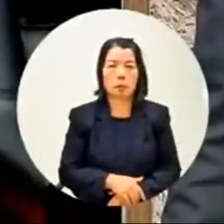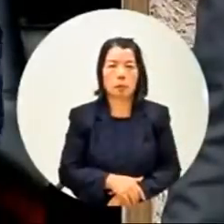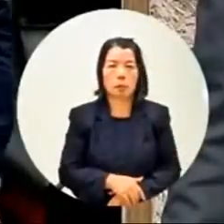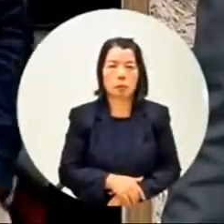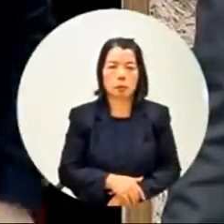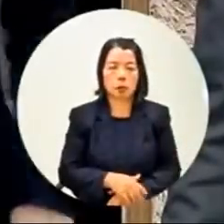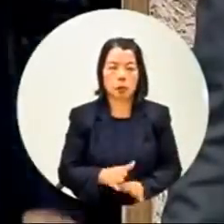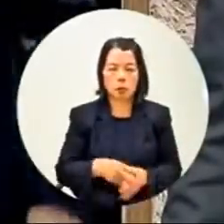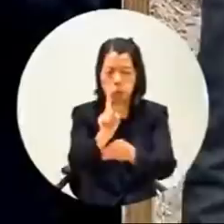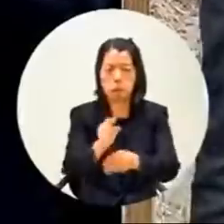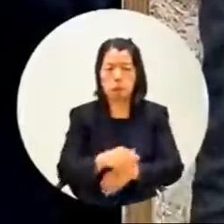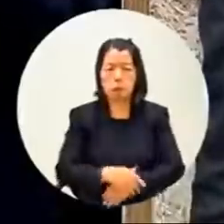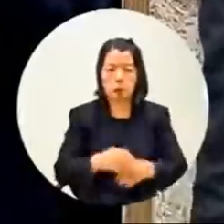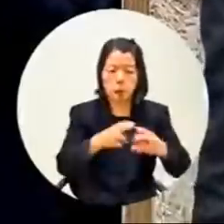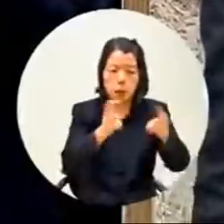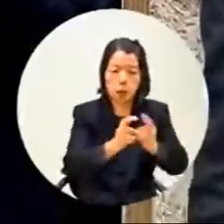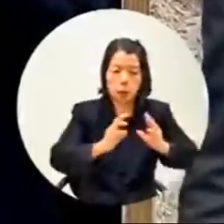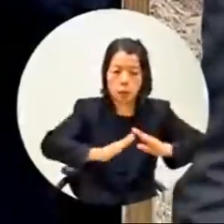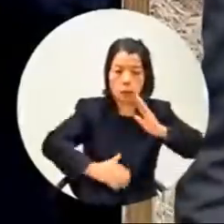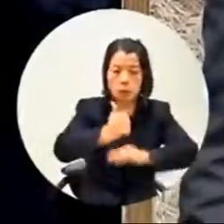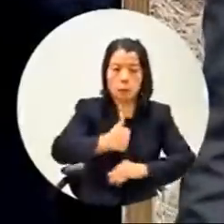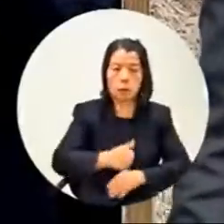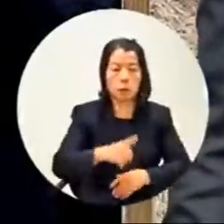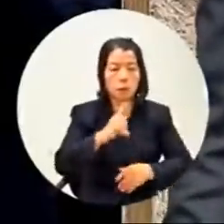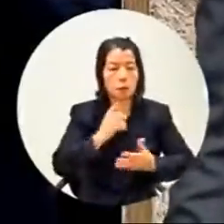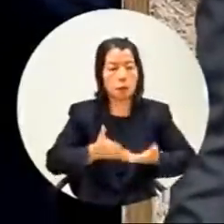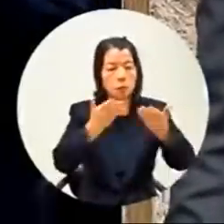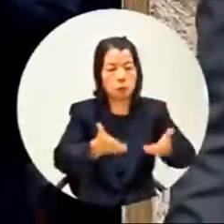我搞不懂的是，杨市长，为什么庆富在